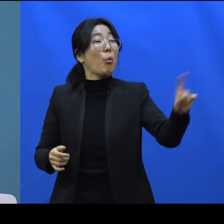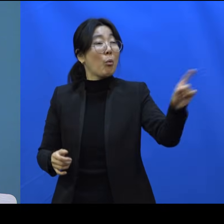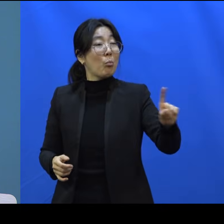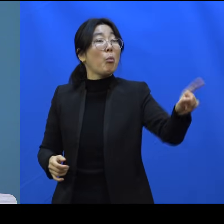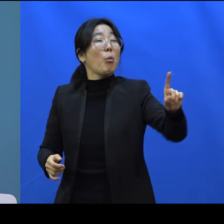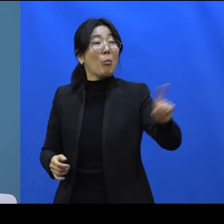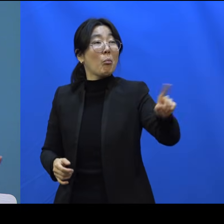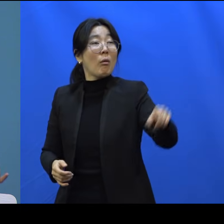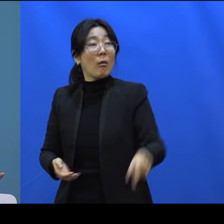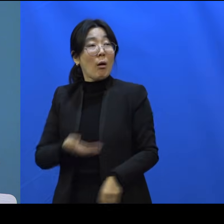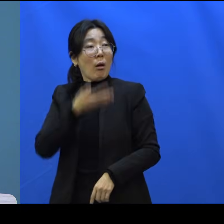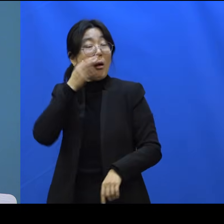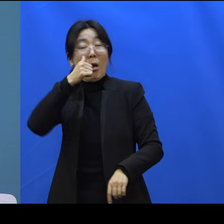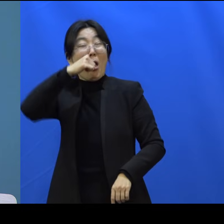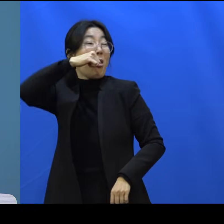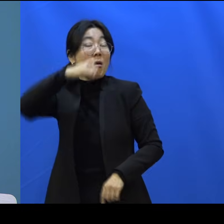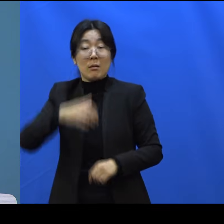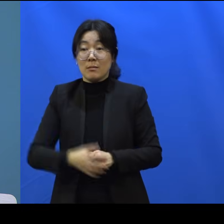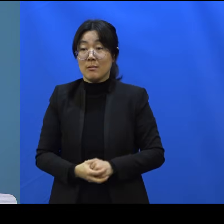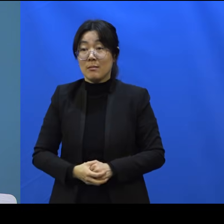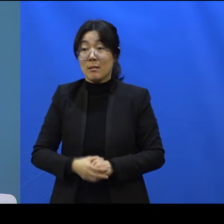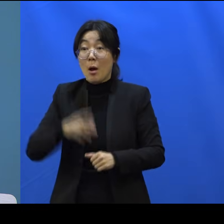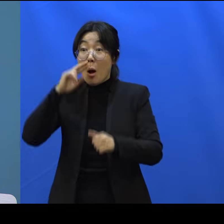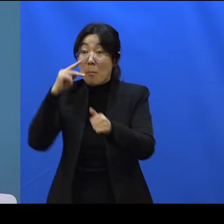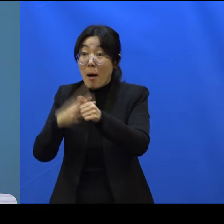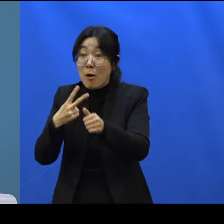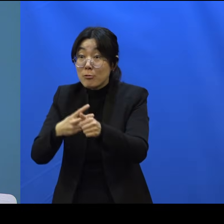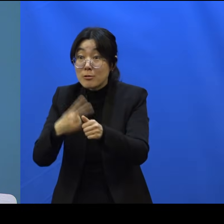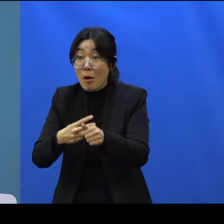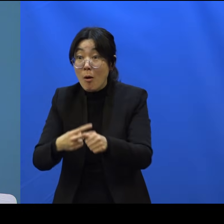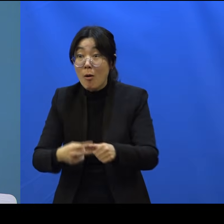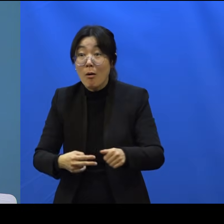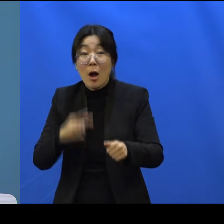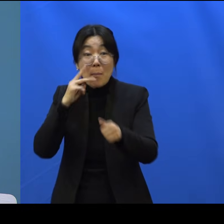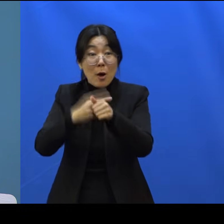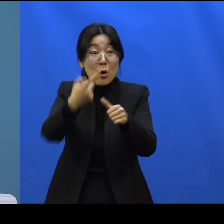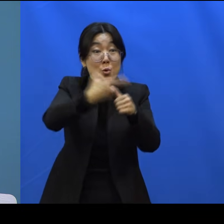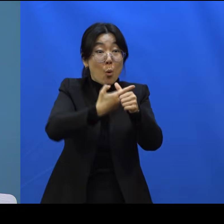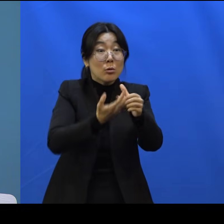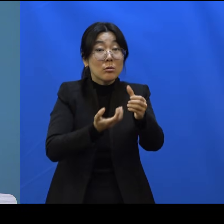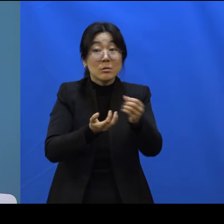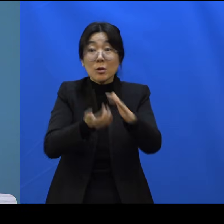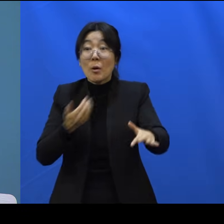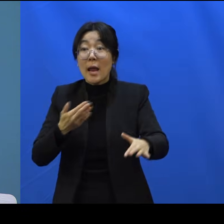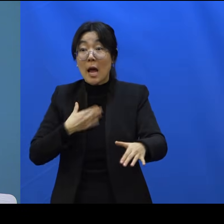그러니까 바울은 다른 사람이 자기를 비난하기 전에 자기가 먼저 털어놔 버려요.